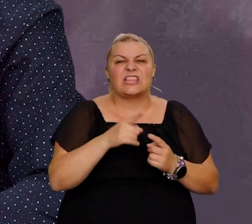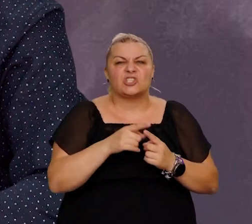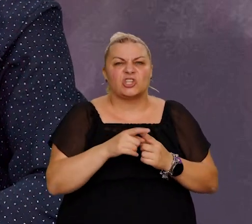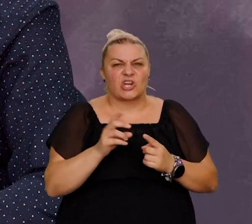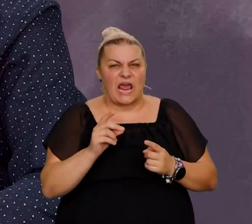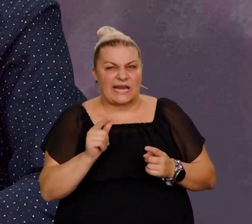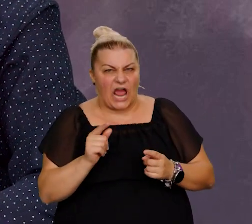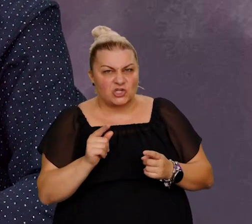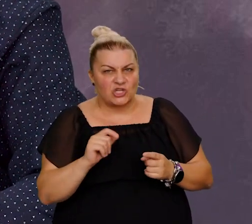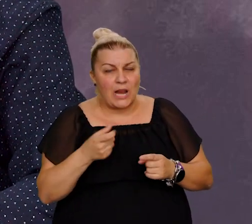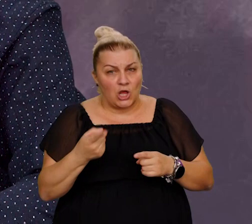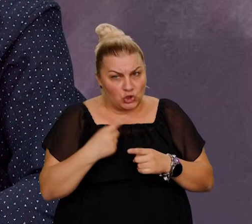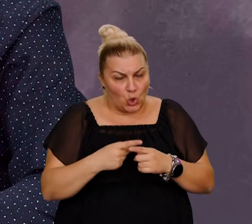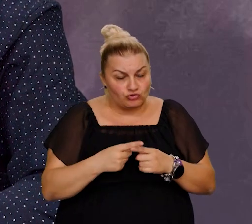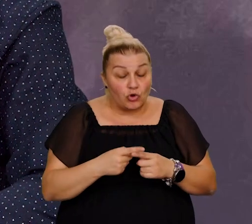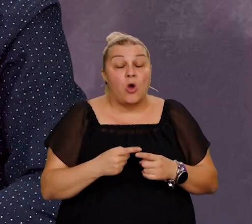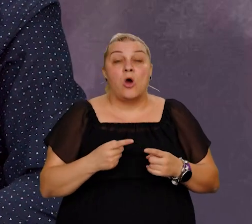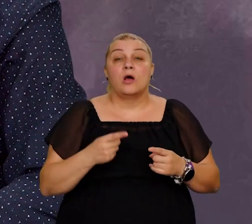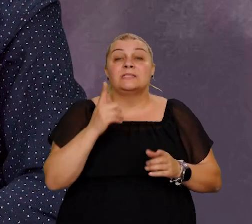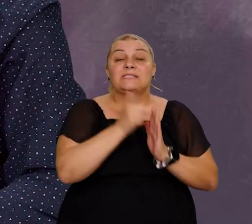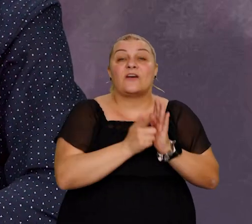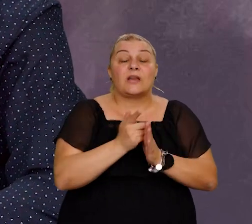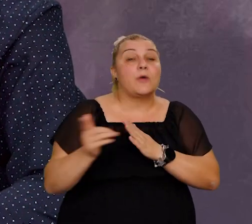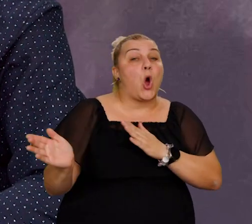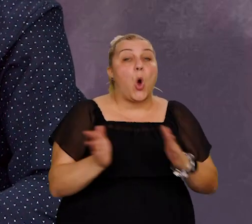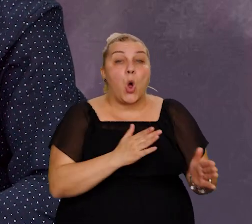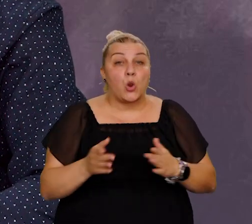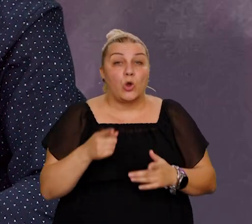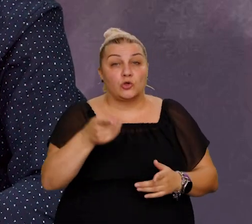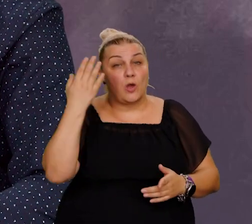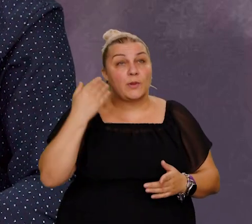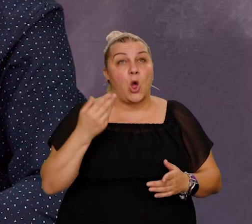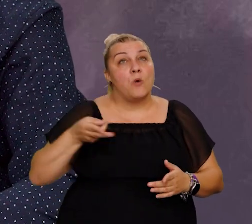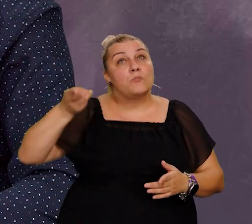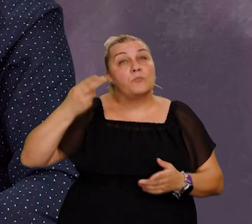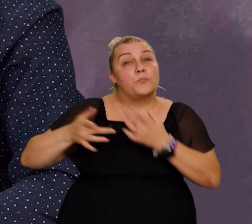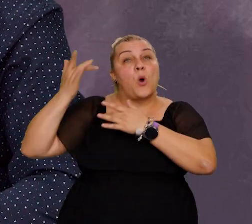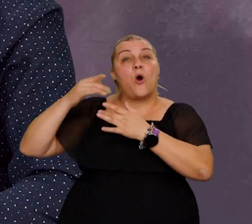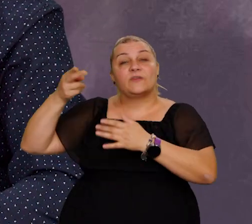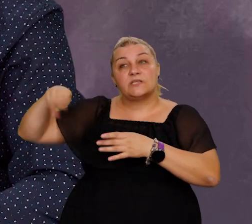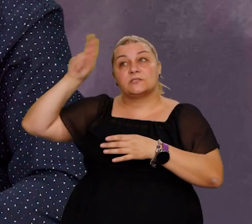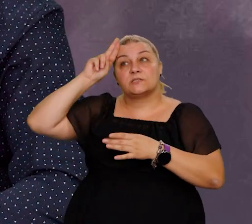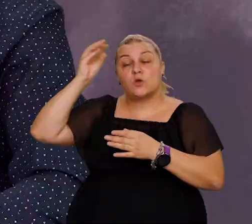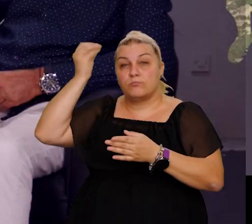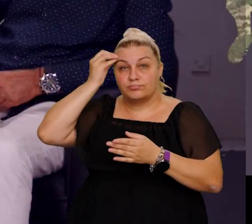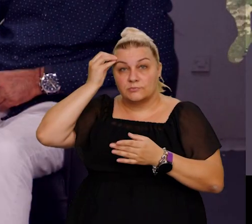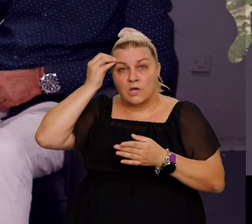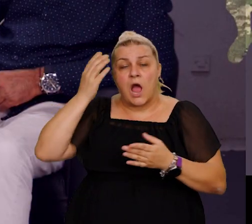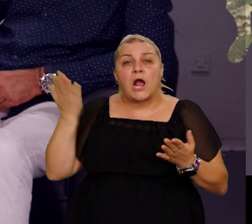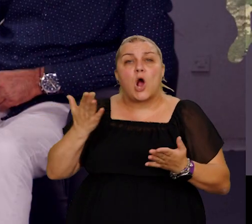Raštelima, ispravite me ako griješim, tijekom Oluje, bio je od povijesnog značaja. Kako se spomeni, kako to